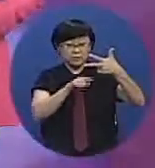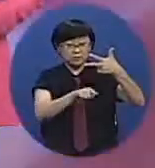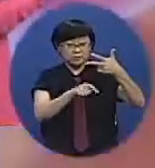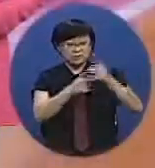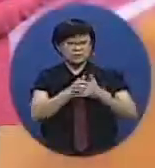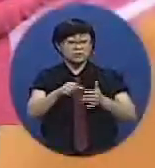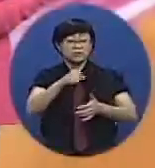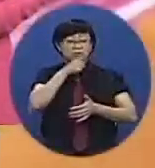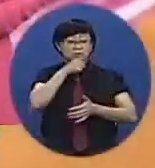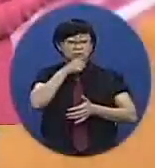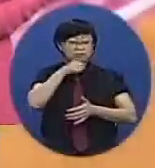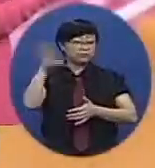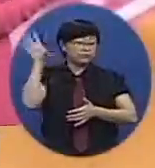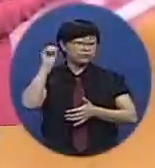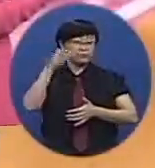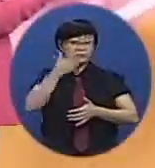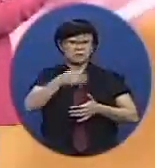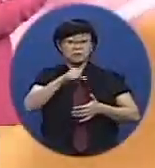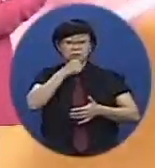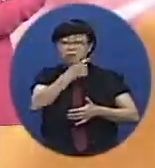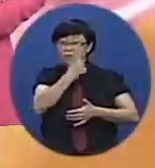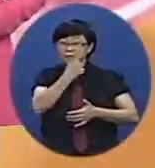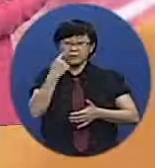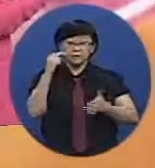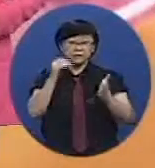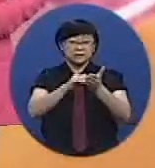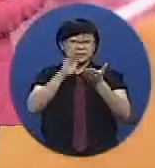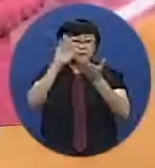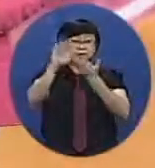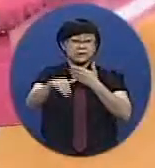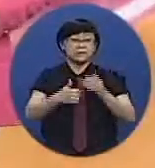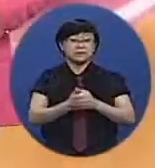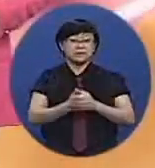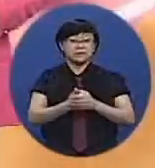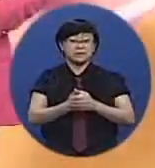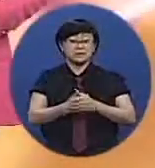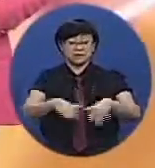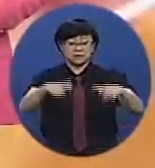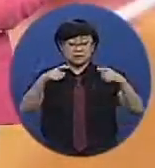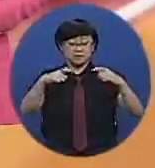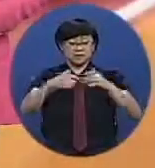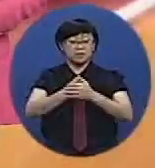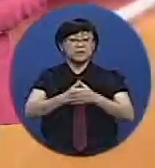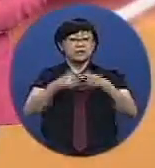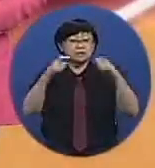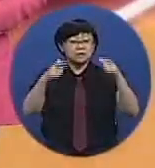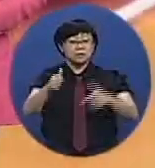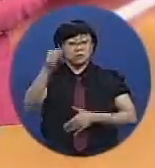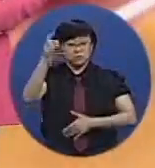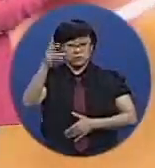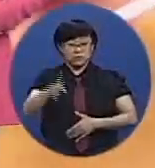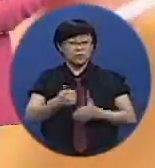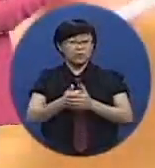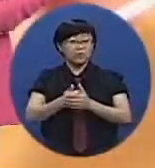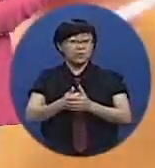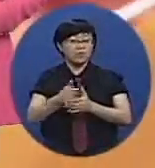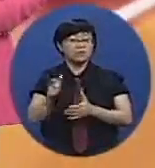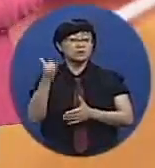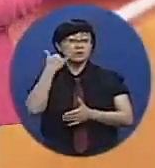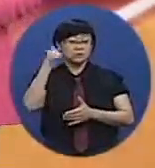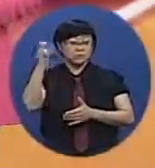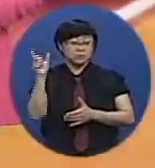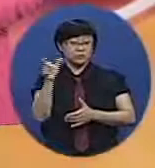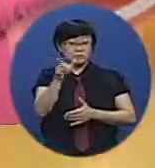부른 점수가 나와요. 네. 점수 확인하신 후에 지역 번호와 함께 연락처를 남겨